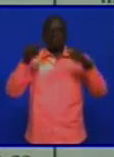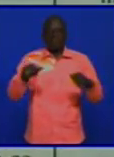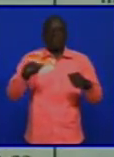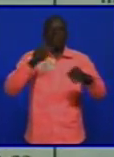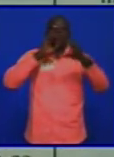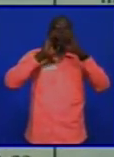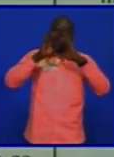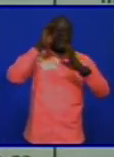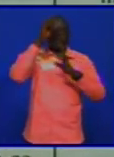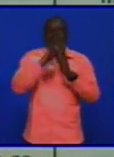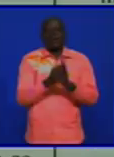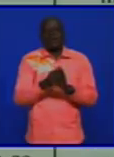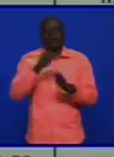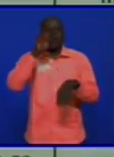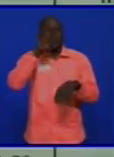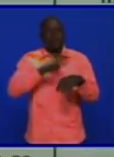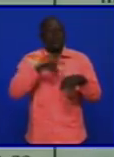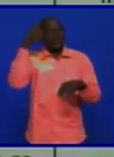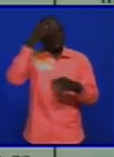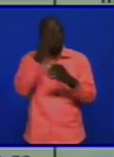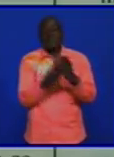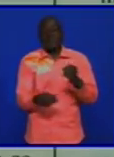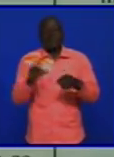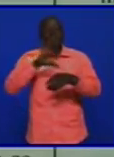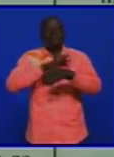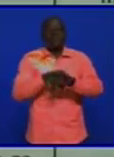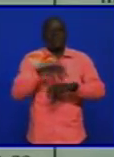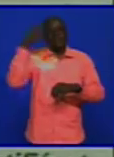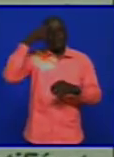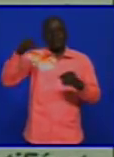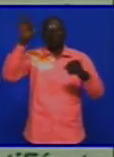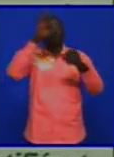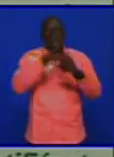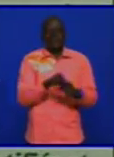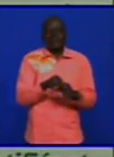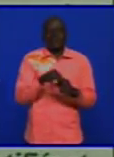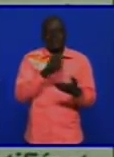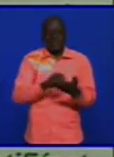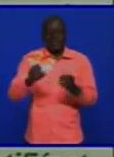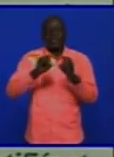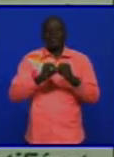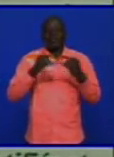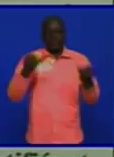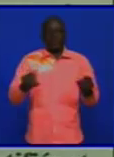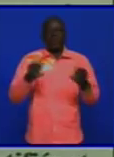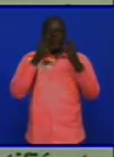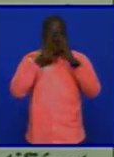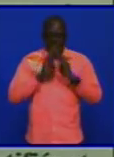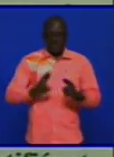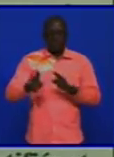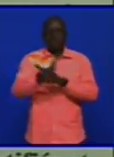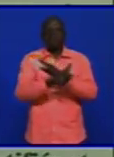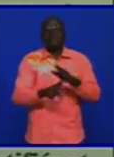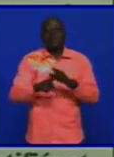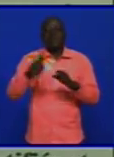communication, Paul Biya est physiquement absent sur le terrain de la campagne, écrit le journal. Il respecte ainsi son principe sacro-saint,